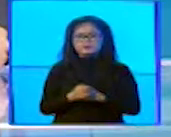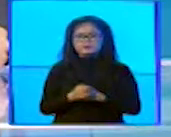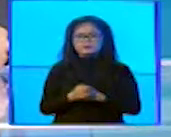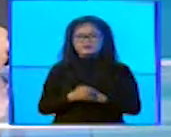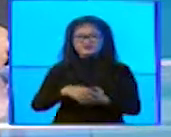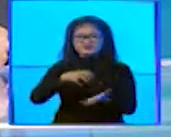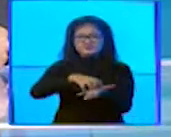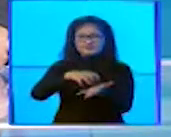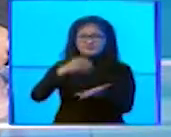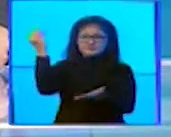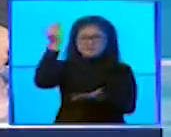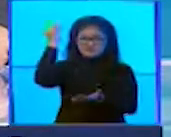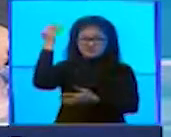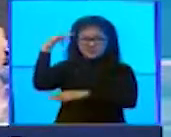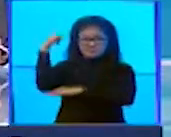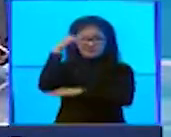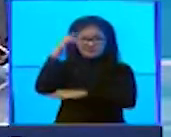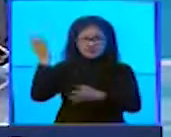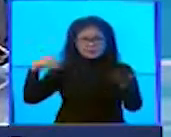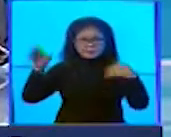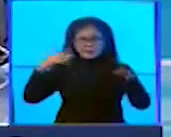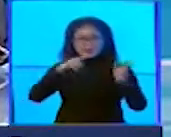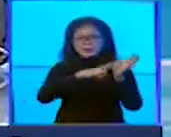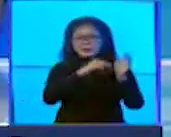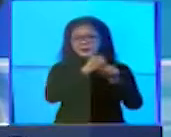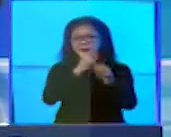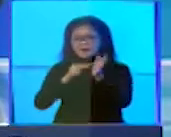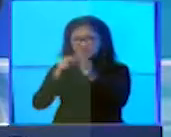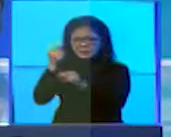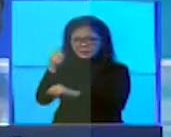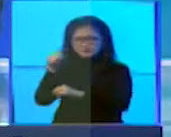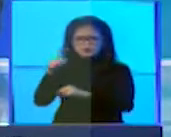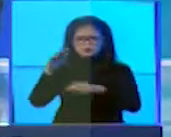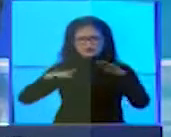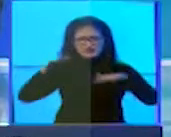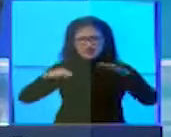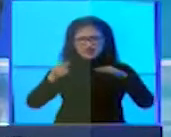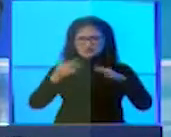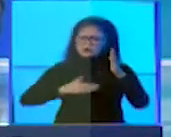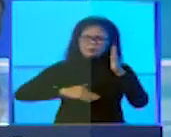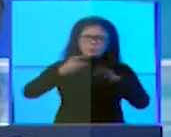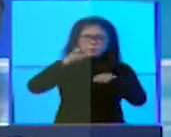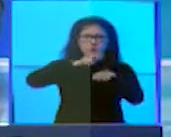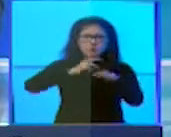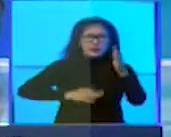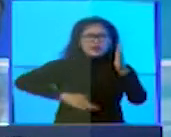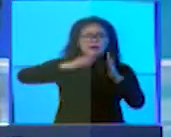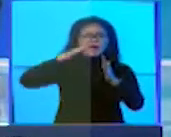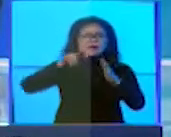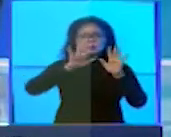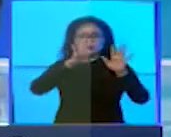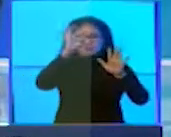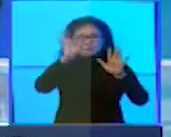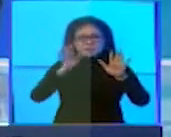Sebagai destinasi wisata, Bandara I Gusti Ngurah Rai, Bali juga memprediksi lonjakan jumlah penumpang 10% dibanding hari